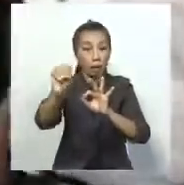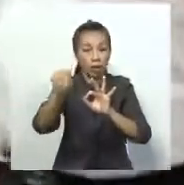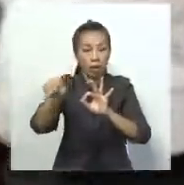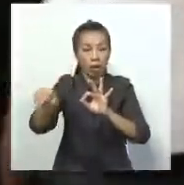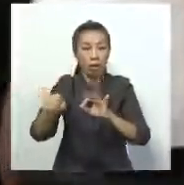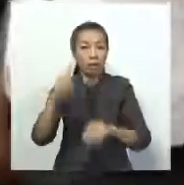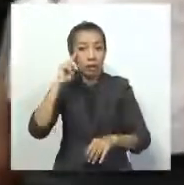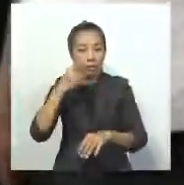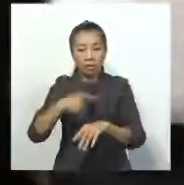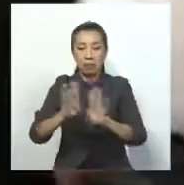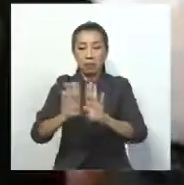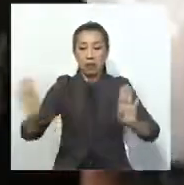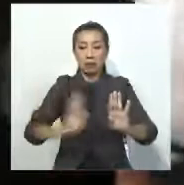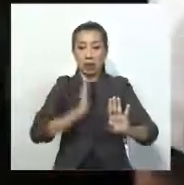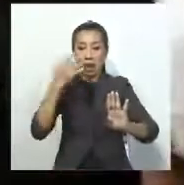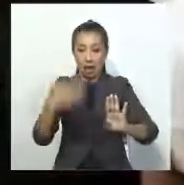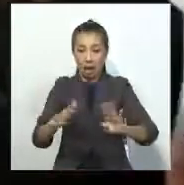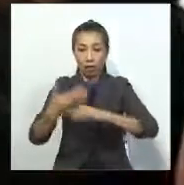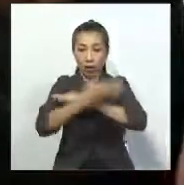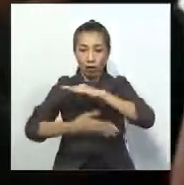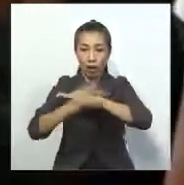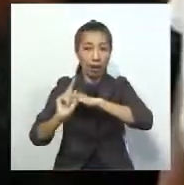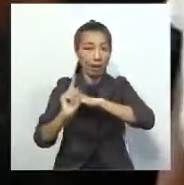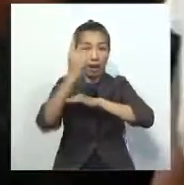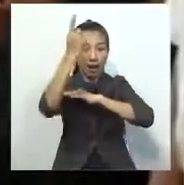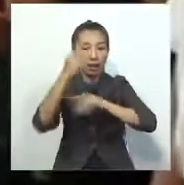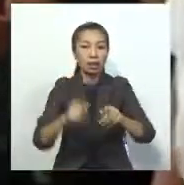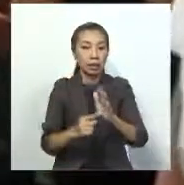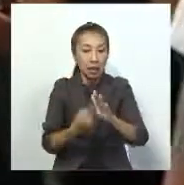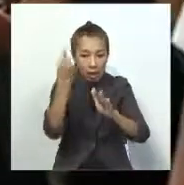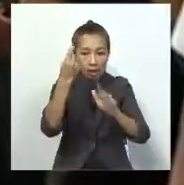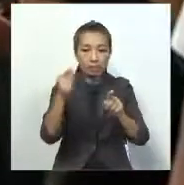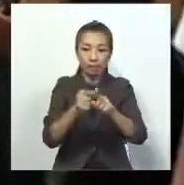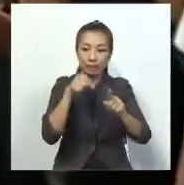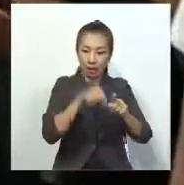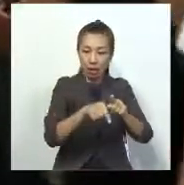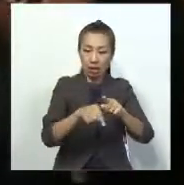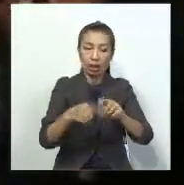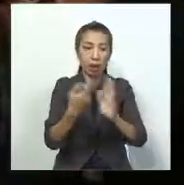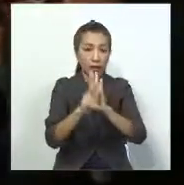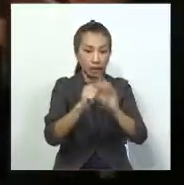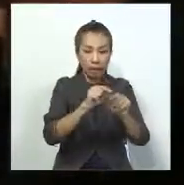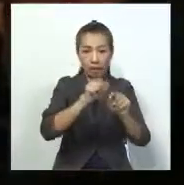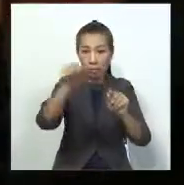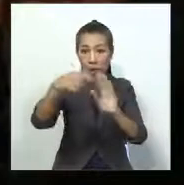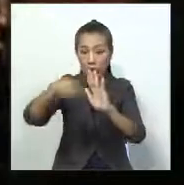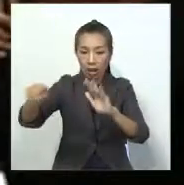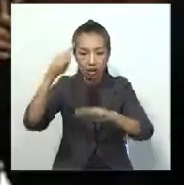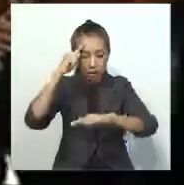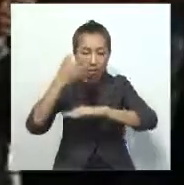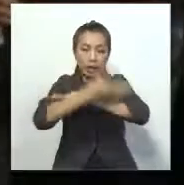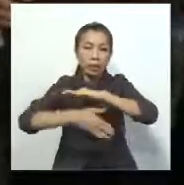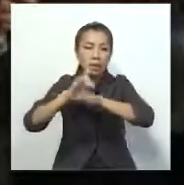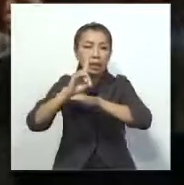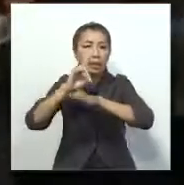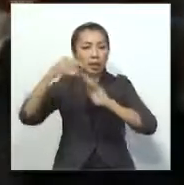เปิดอย่างเป็นทางการแล้วค่ะขบวนรถไฟเที่ยวแรกที่เดินรถไฟทางคู่สายจิระขอนแก่นเป็นขบวนรถดีเซลรางท้องถิ่นค่ะ